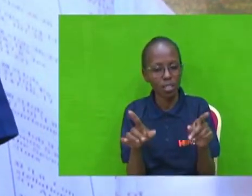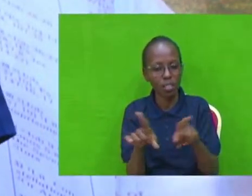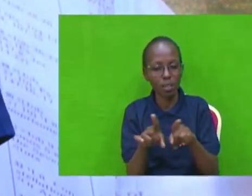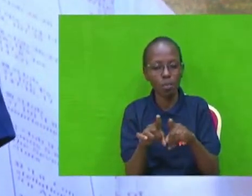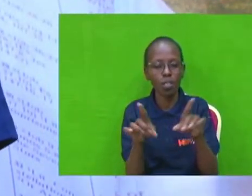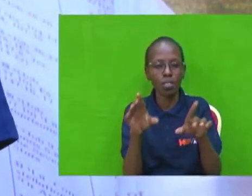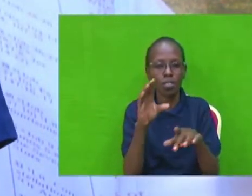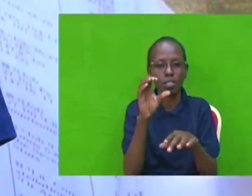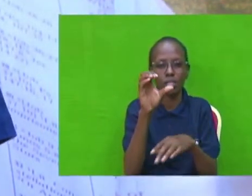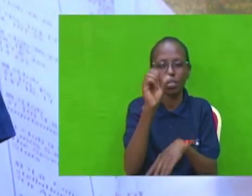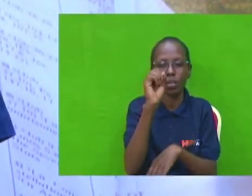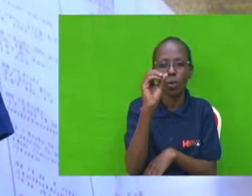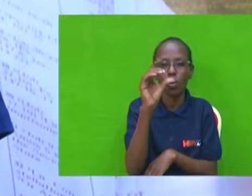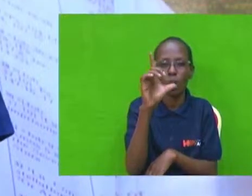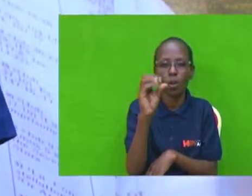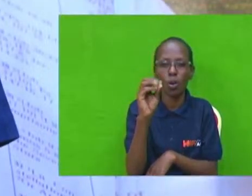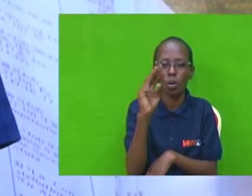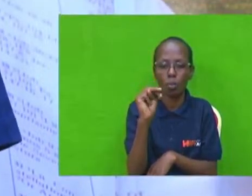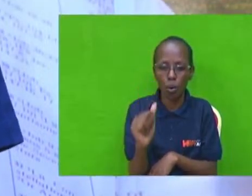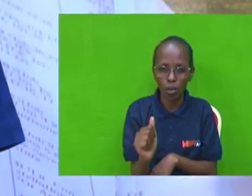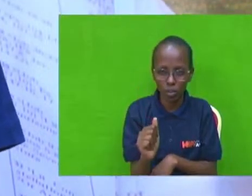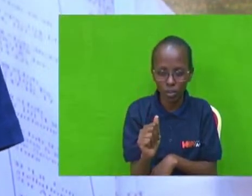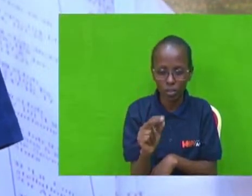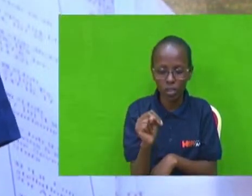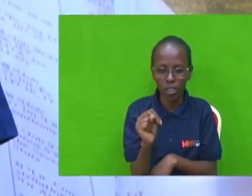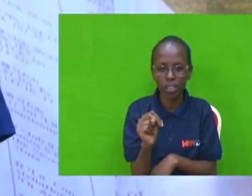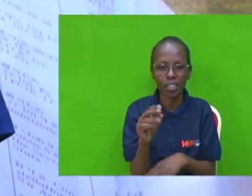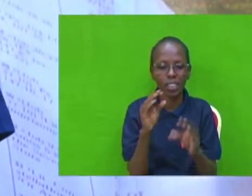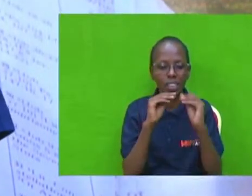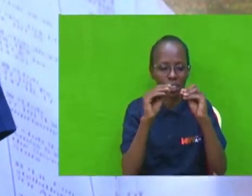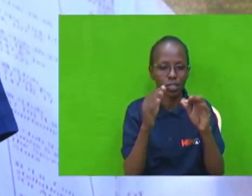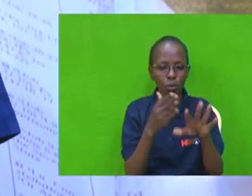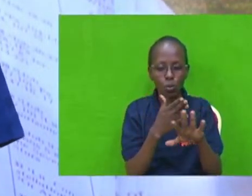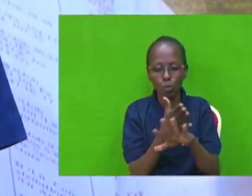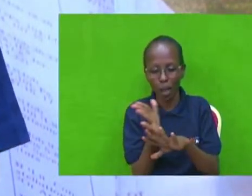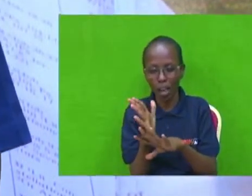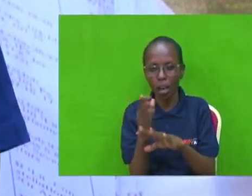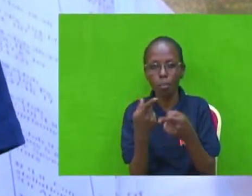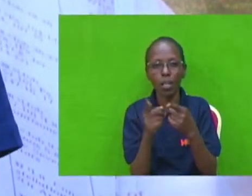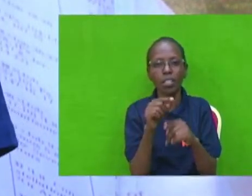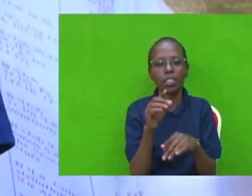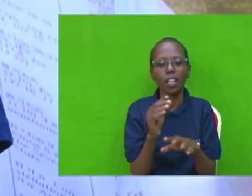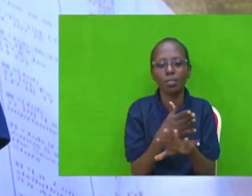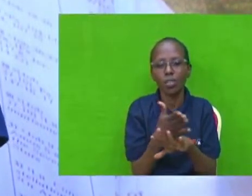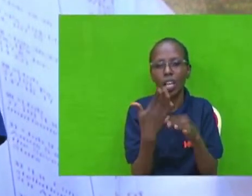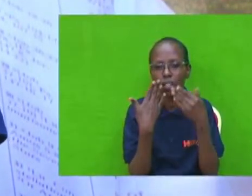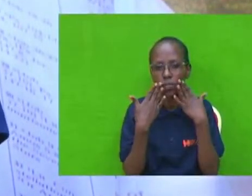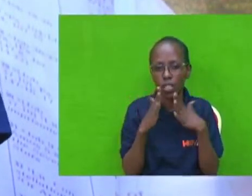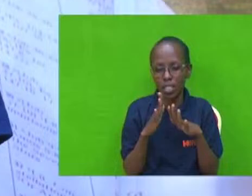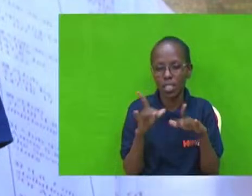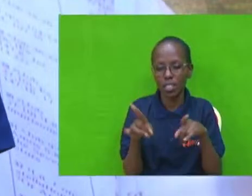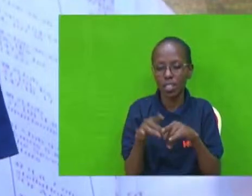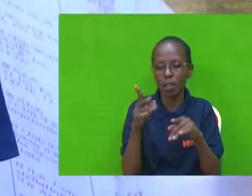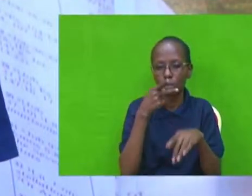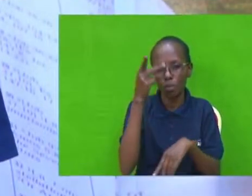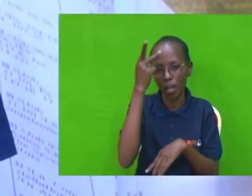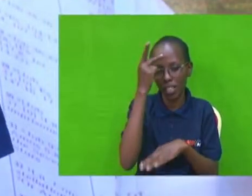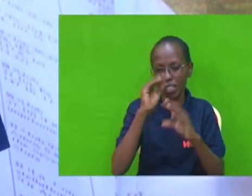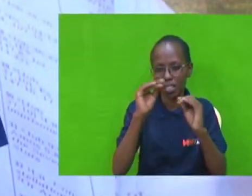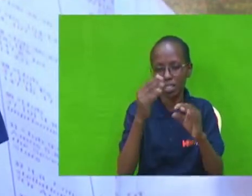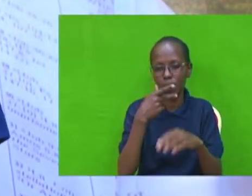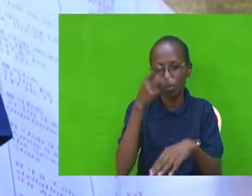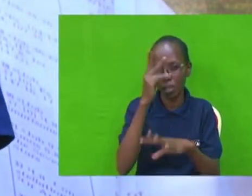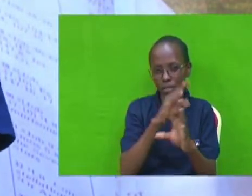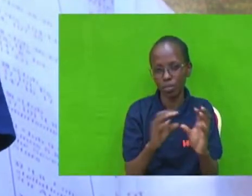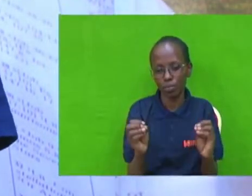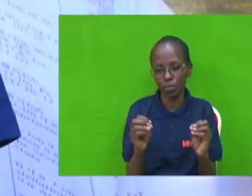Sulemani baada kuja kaasi. Sulemani hakumfundisha kuasi, bali ni yeye alifanya ile maasi. Na kuna wazazi pia ambao wafundishi watoto kama vile tumefundisha hapa.